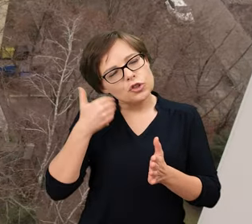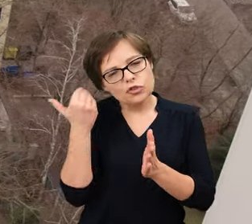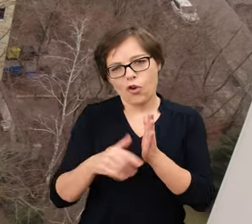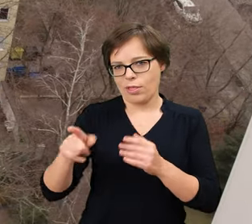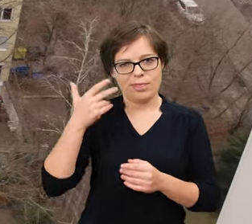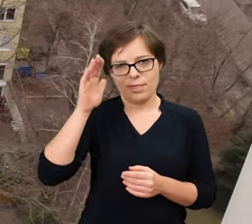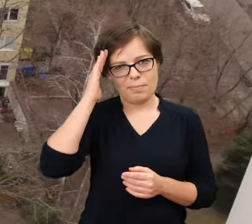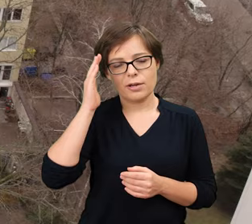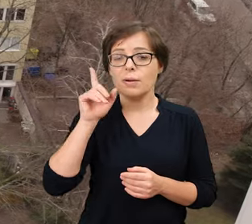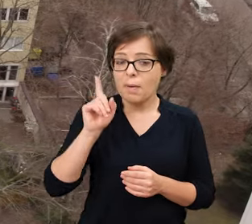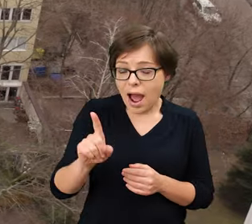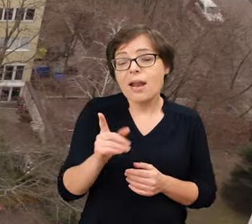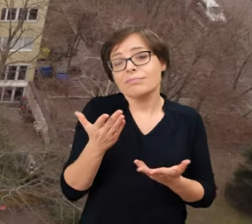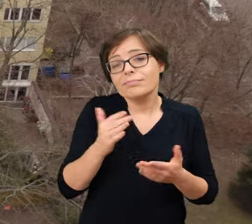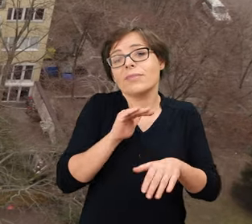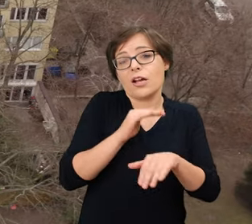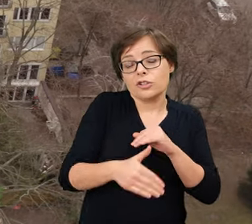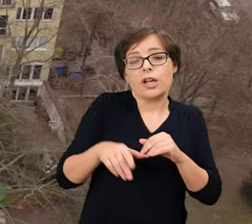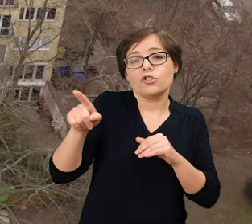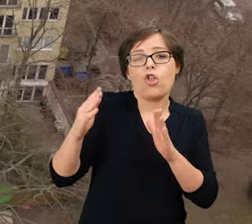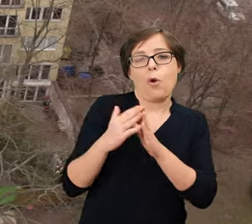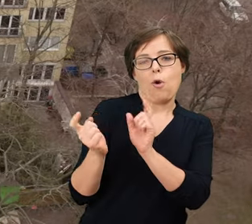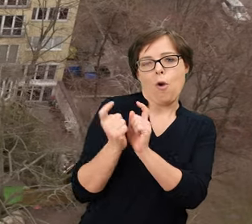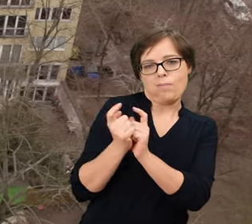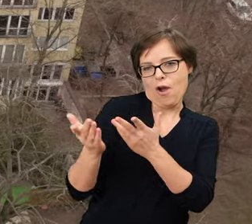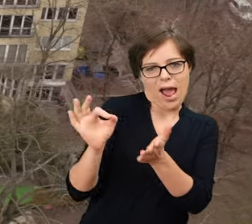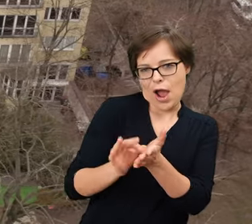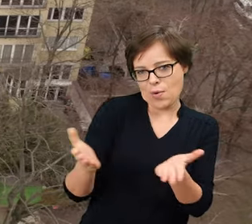ale szczęśliwie te domy są tuż za murem.